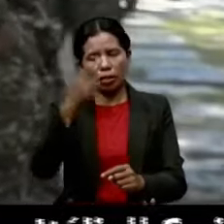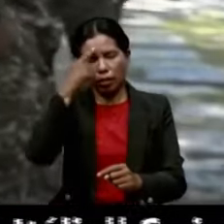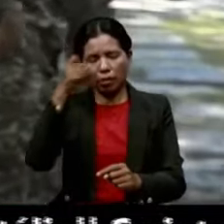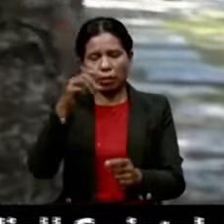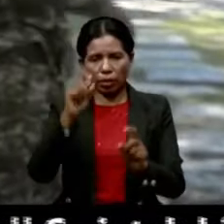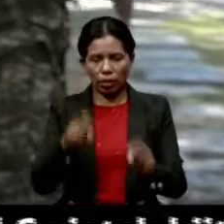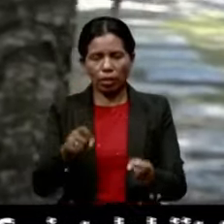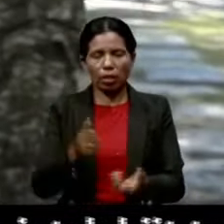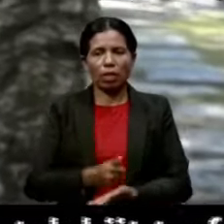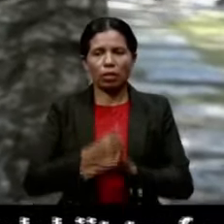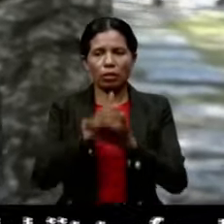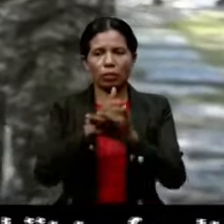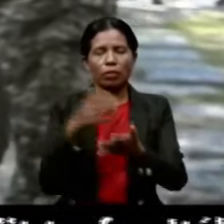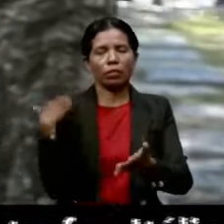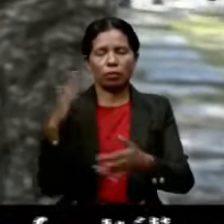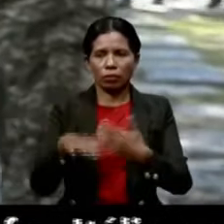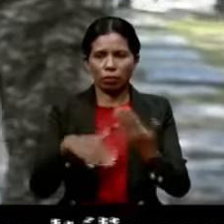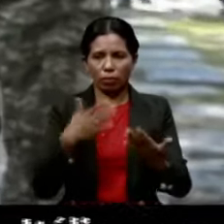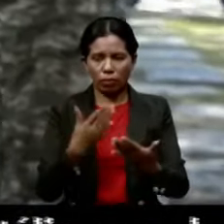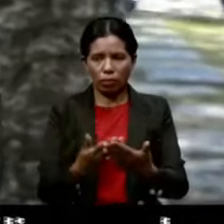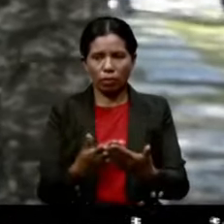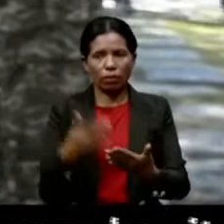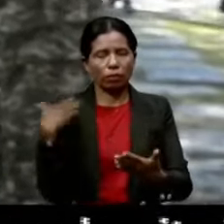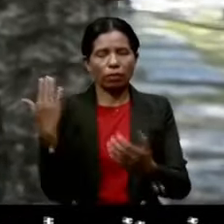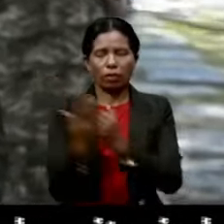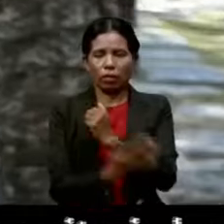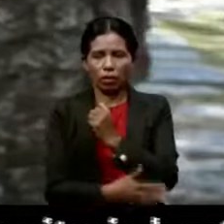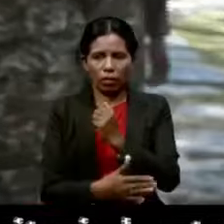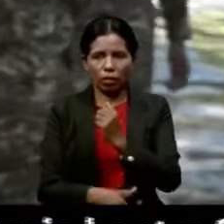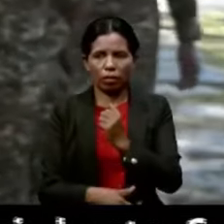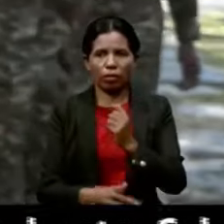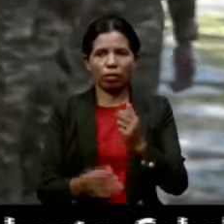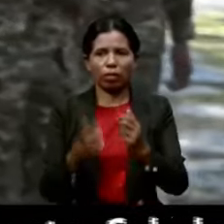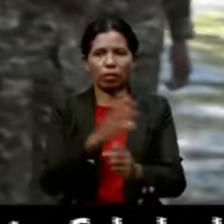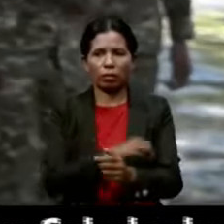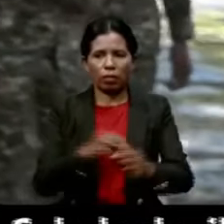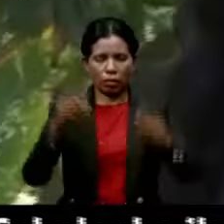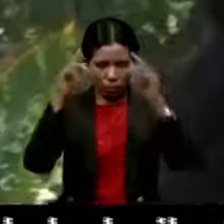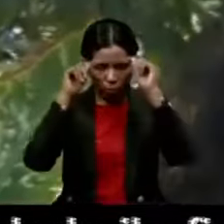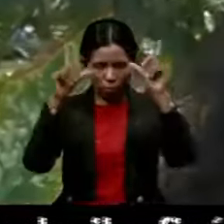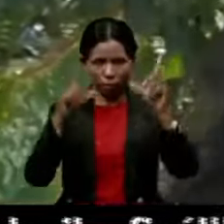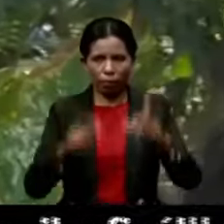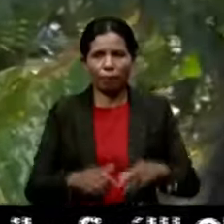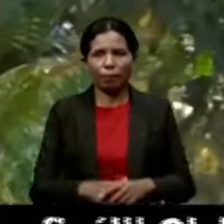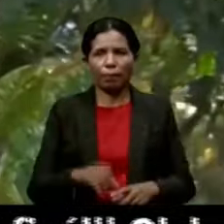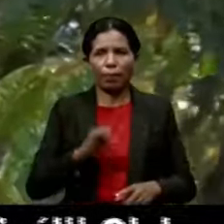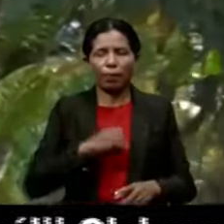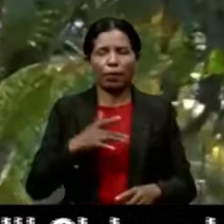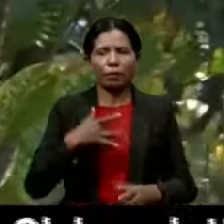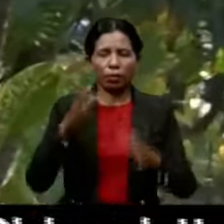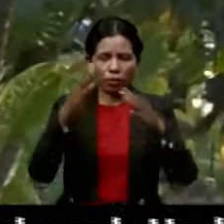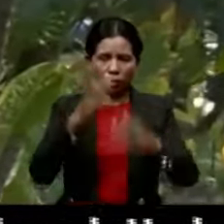tangke tau matan musbah itu nih juventuri, juventuri mak nasaun, lutu nasaun ba Timor Leste. Hau sinti